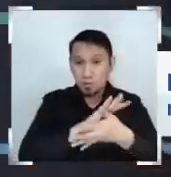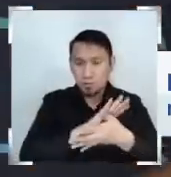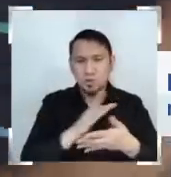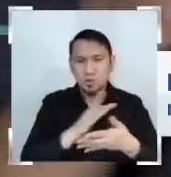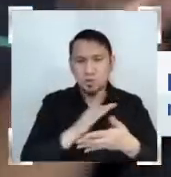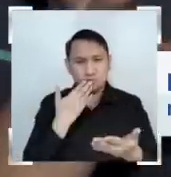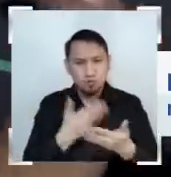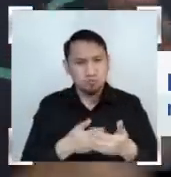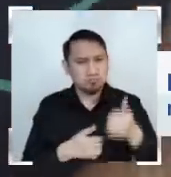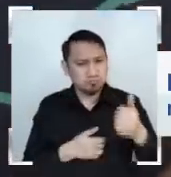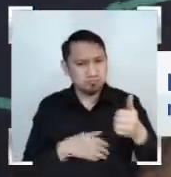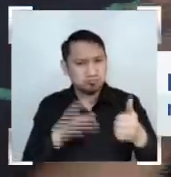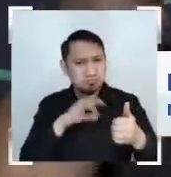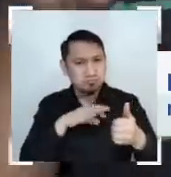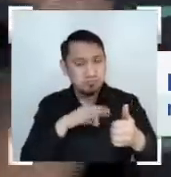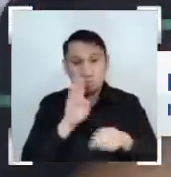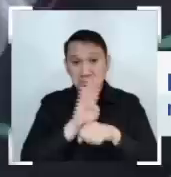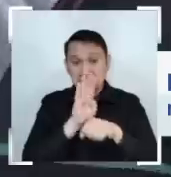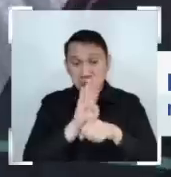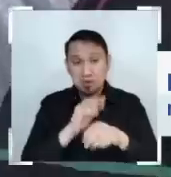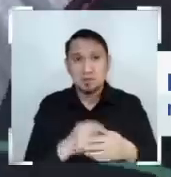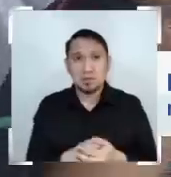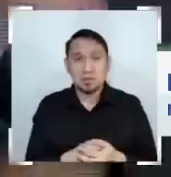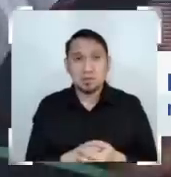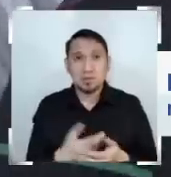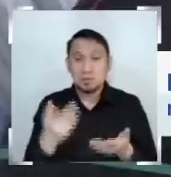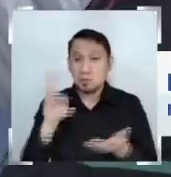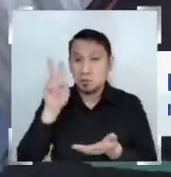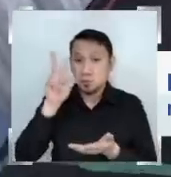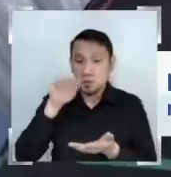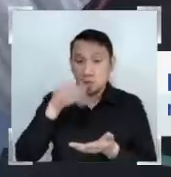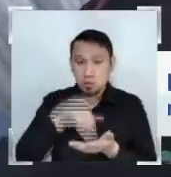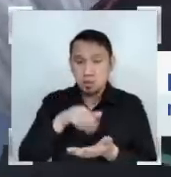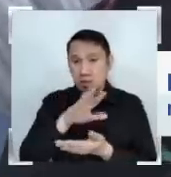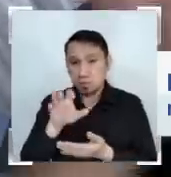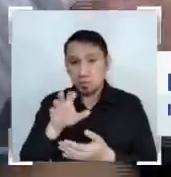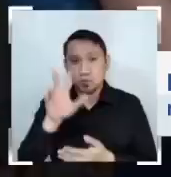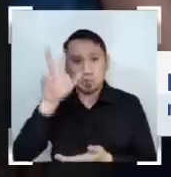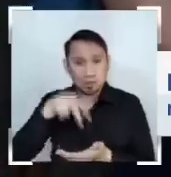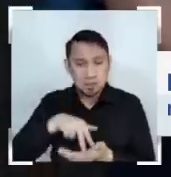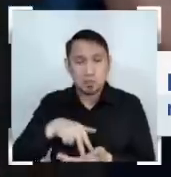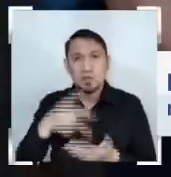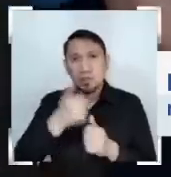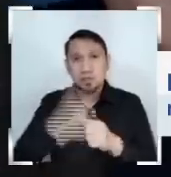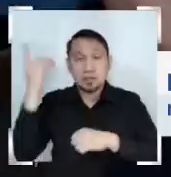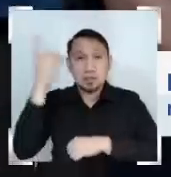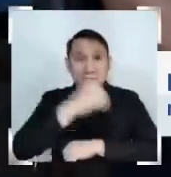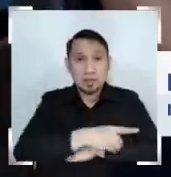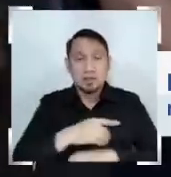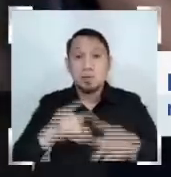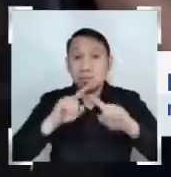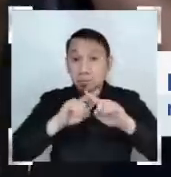nito. Hindi nga raw bumababa ang kita niya ng 2,500 to 3,000 pesos kada araw. Pero ngayon,